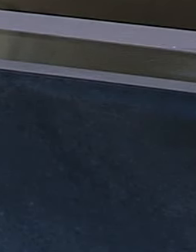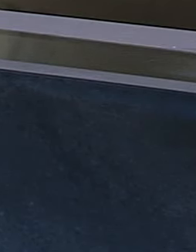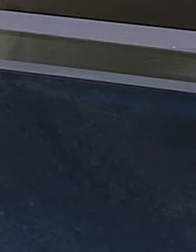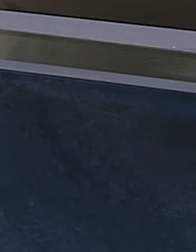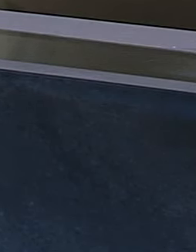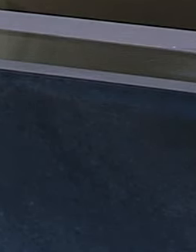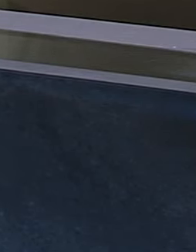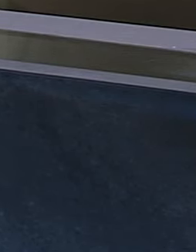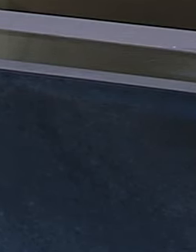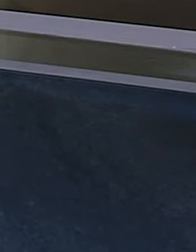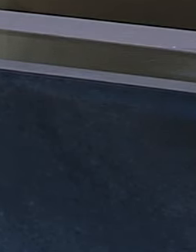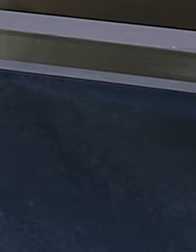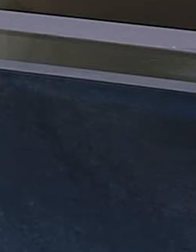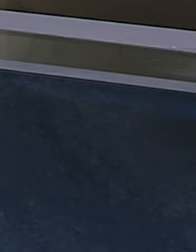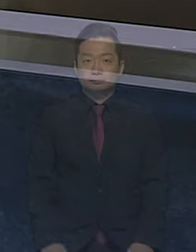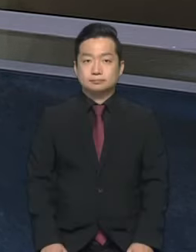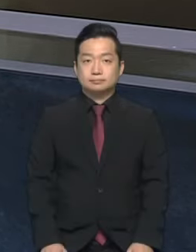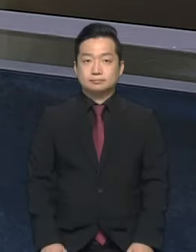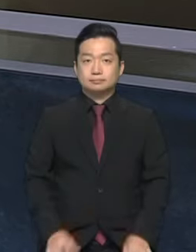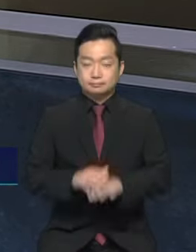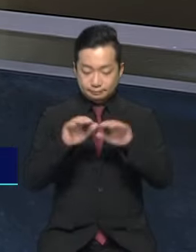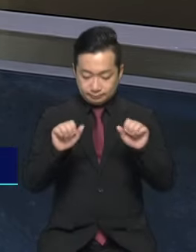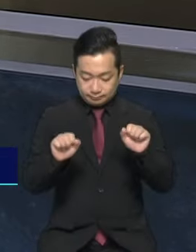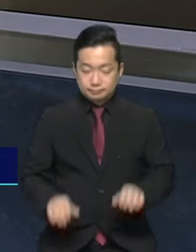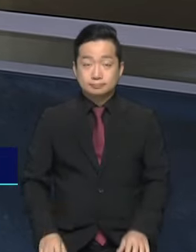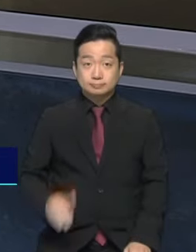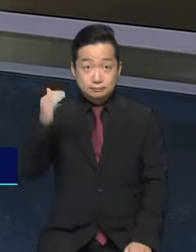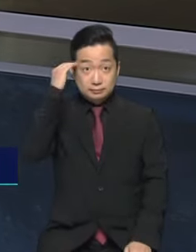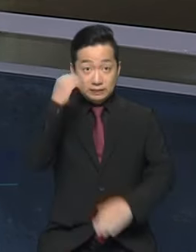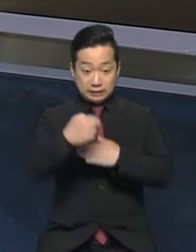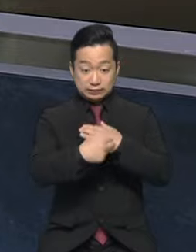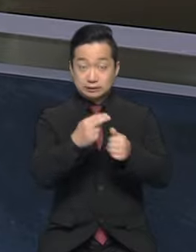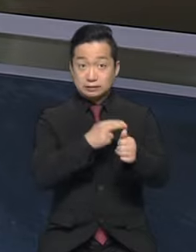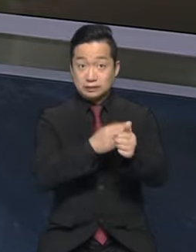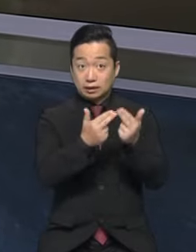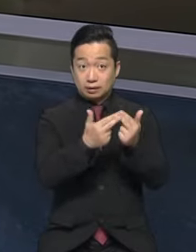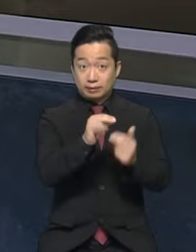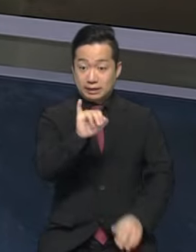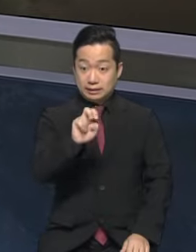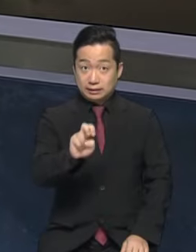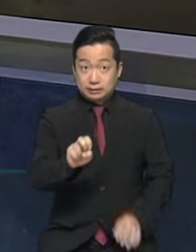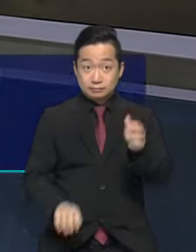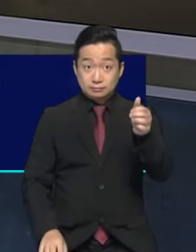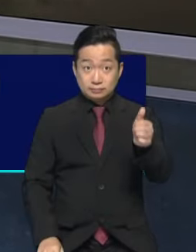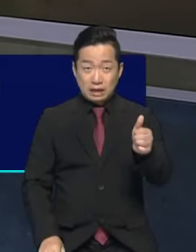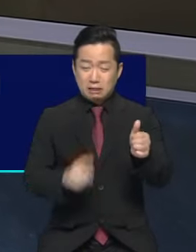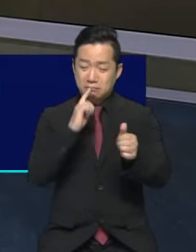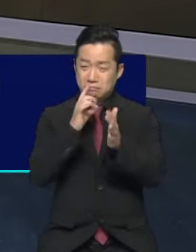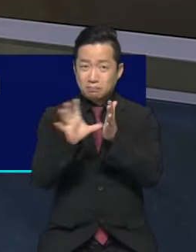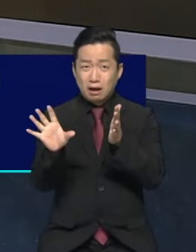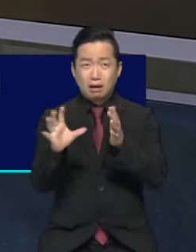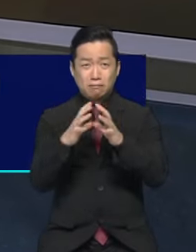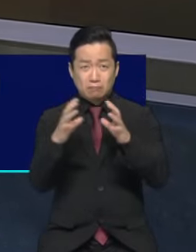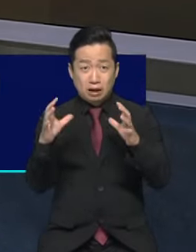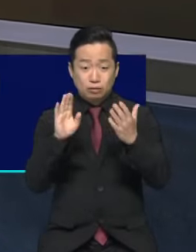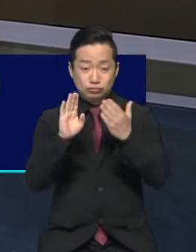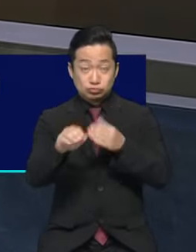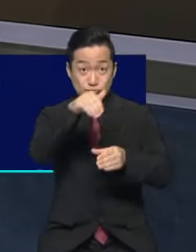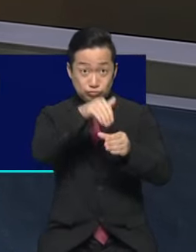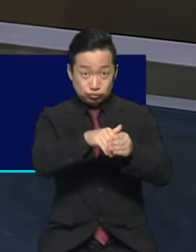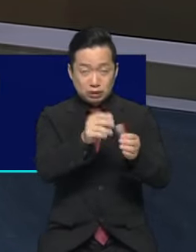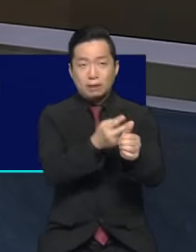여러분 안녕하십니까? 대한의사협회 이면택 회장이 막말 논란 등으로 취임 반년 만에 탄핵됐습니다. 유일한